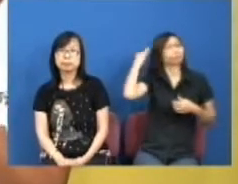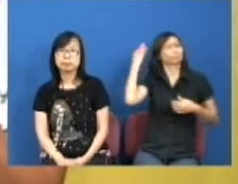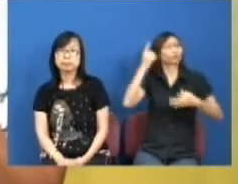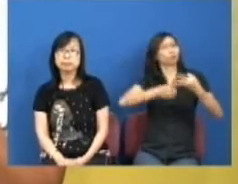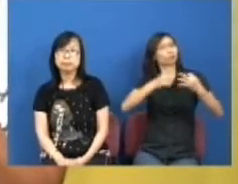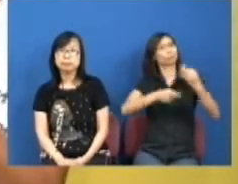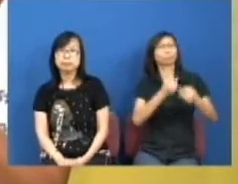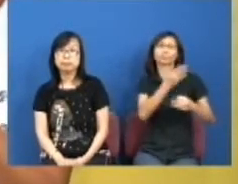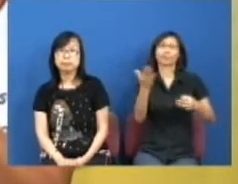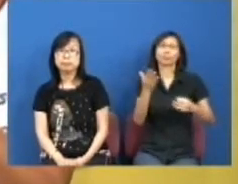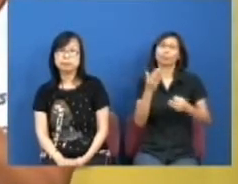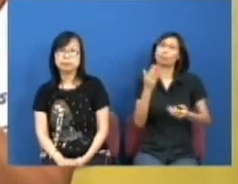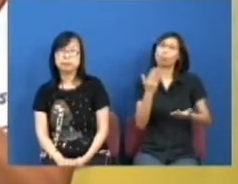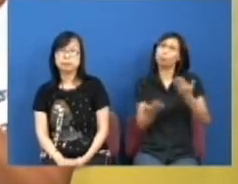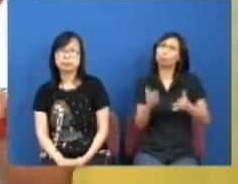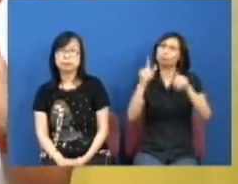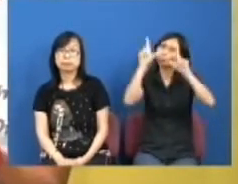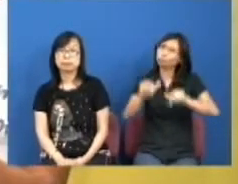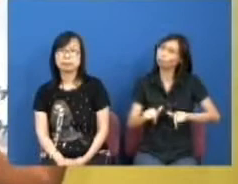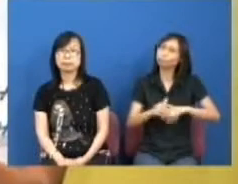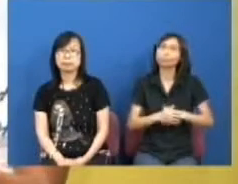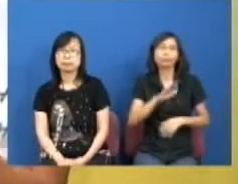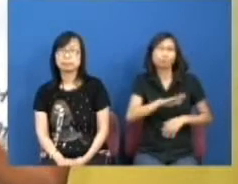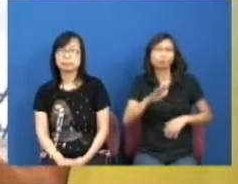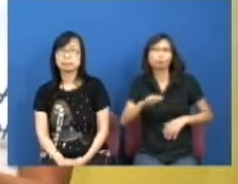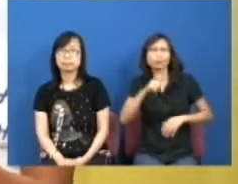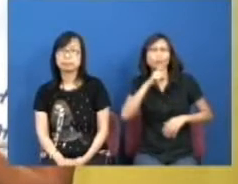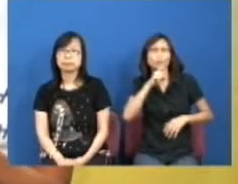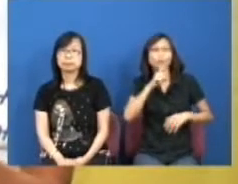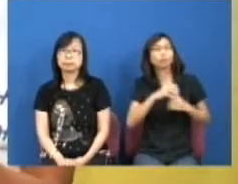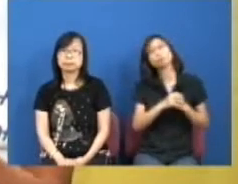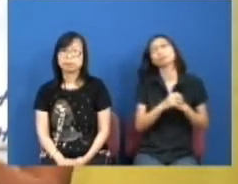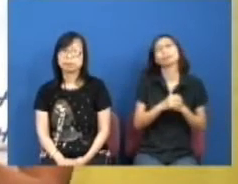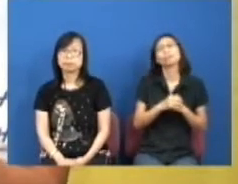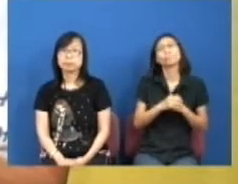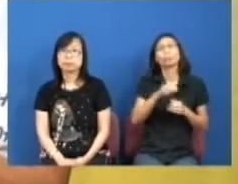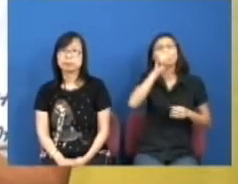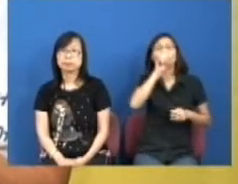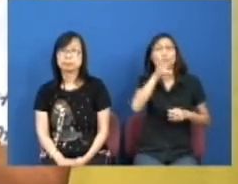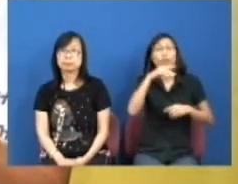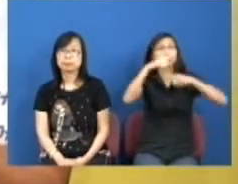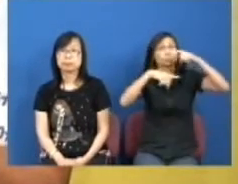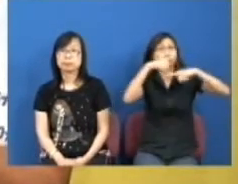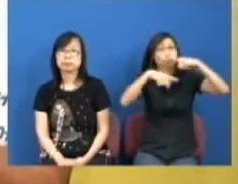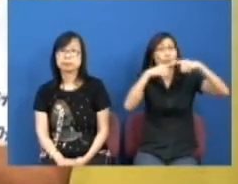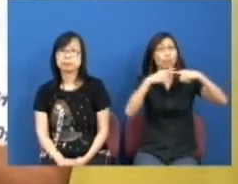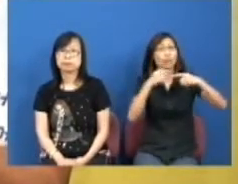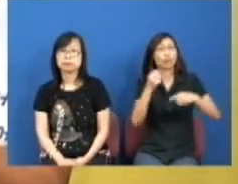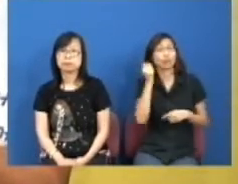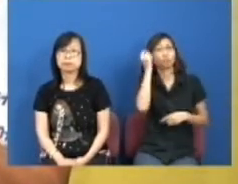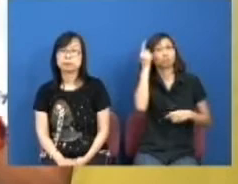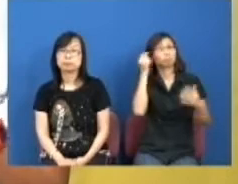家都熟悉啊，咁即係你會見到其實，咦，慢慢有一啲其實佢言論比較出位啊，或者願意即係